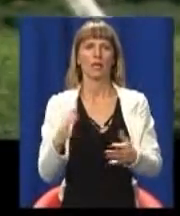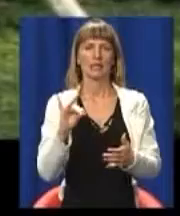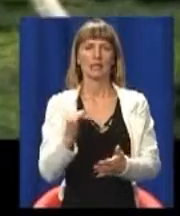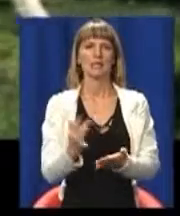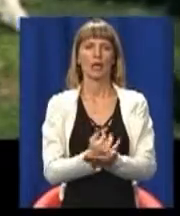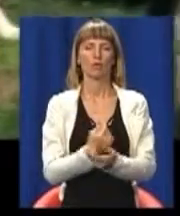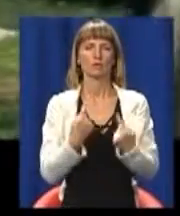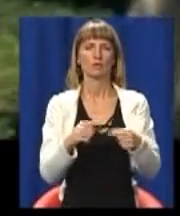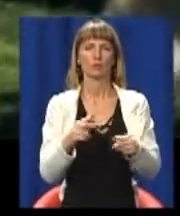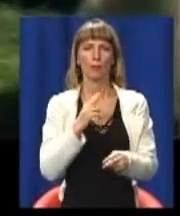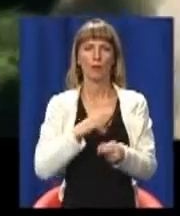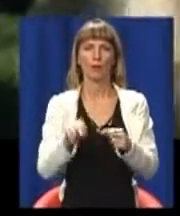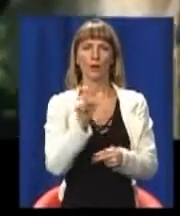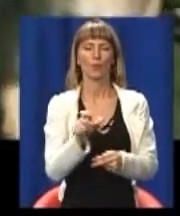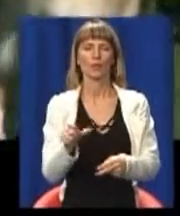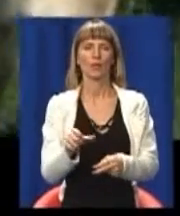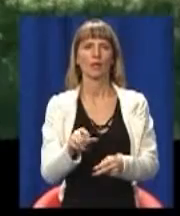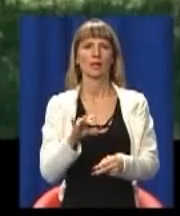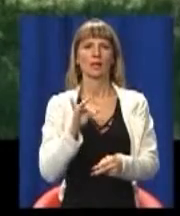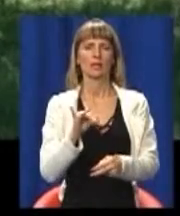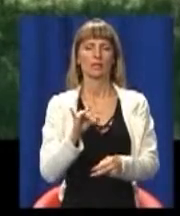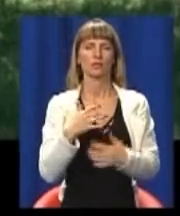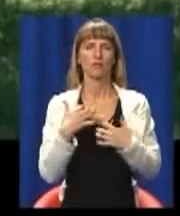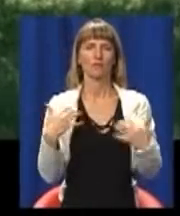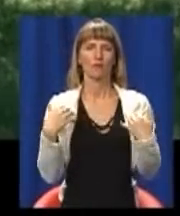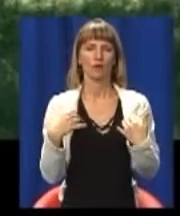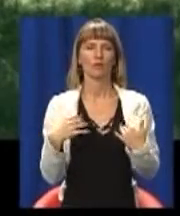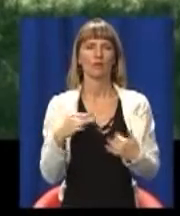лісі заблукалих людей і поранених тварин. Вони